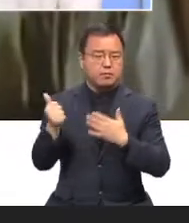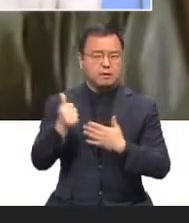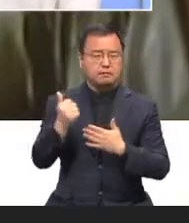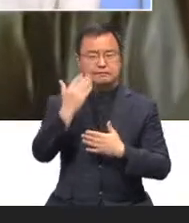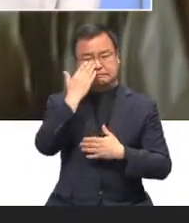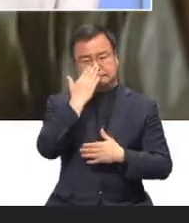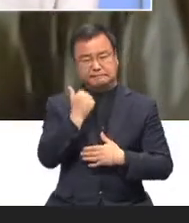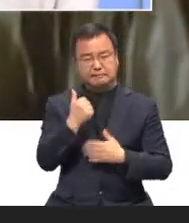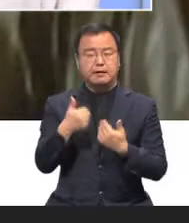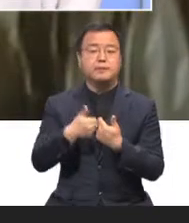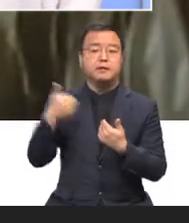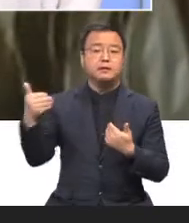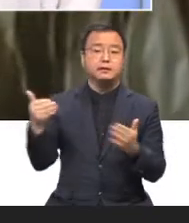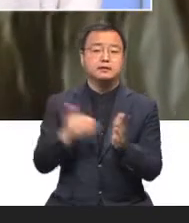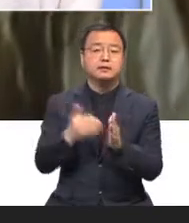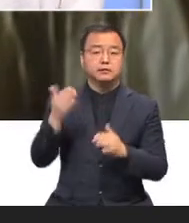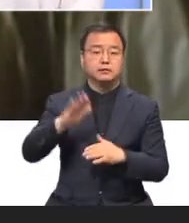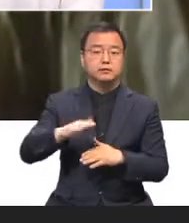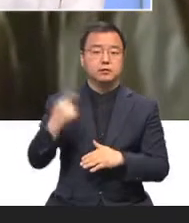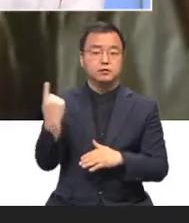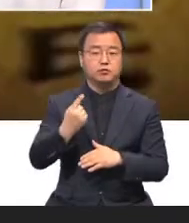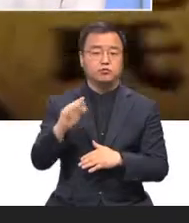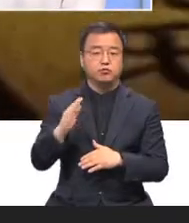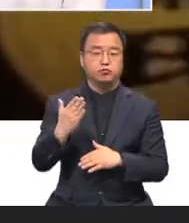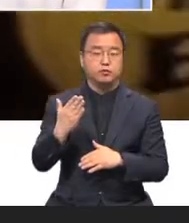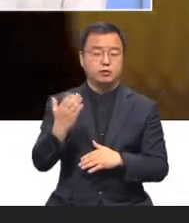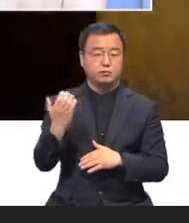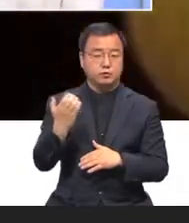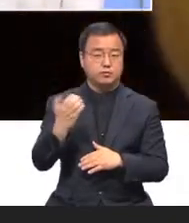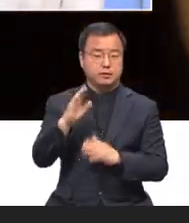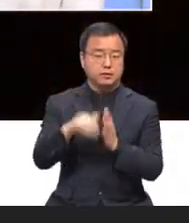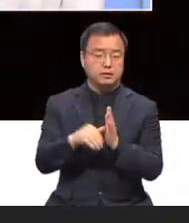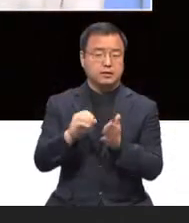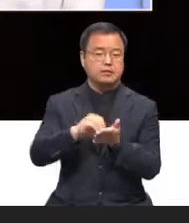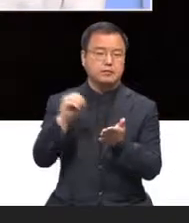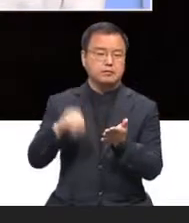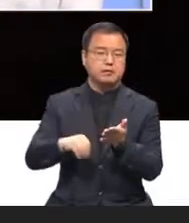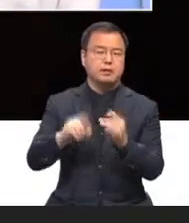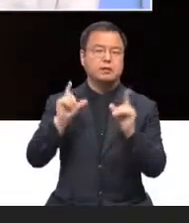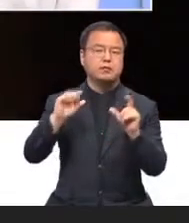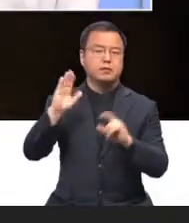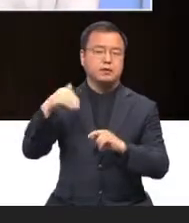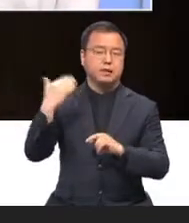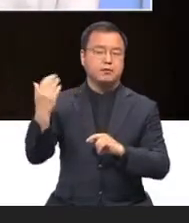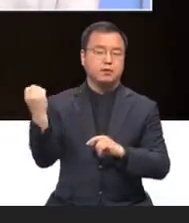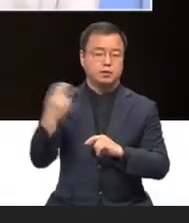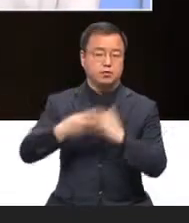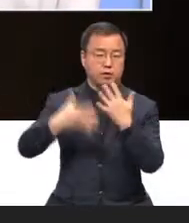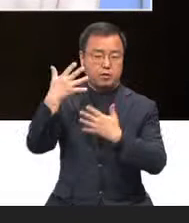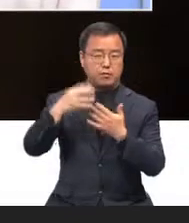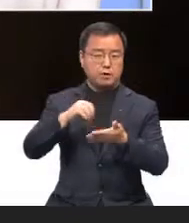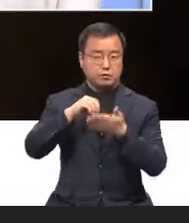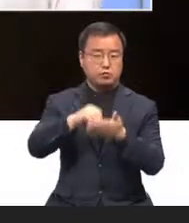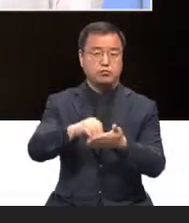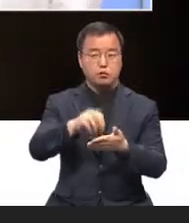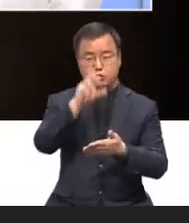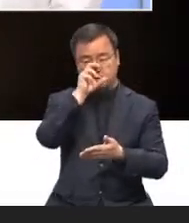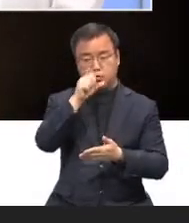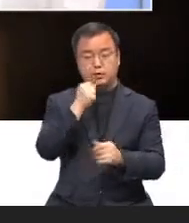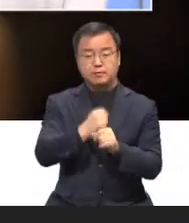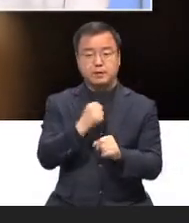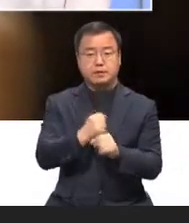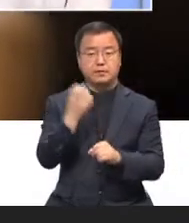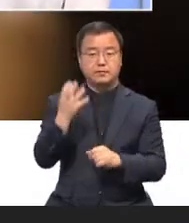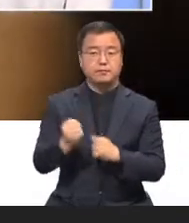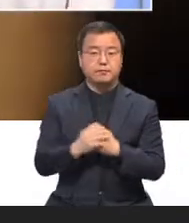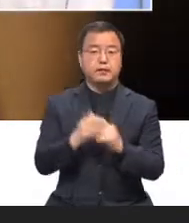있기도 있었는데요 어 90년 은퇴 선언한 후에도 또 영화에 계속 출연하면서 좋은 작품들을 많이 남겼습니다 대표작